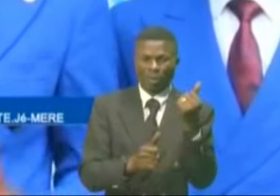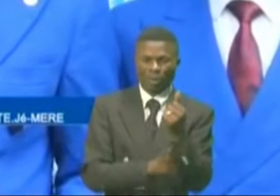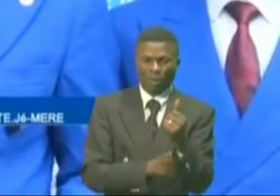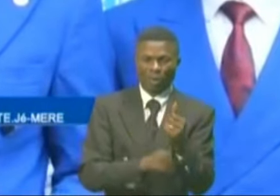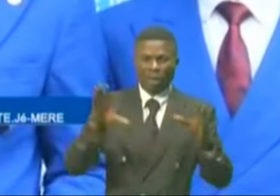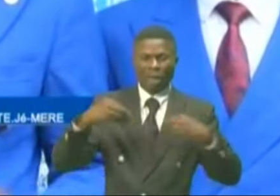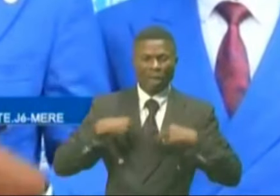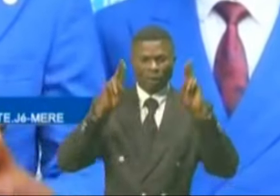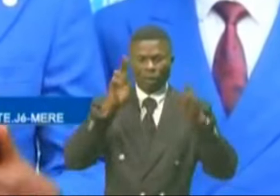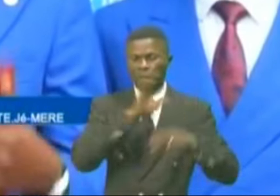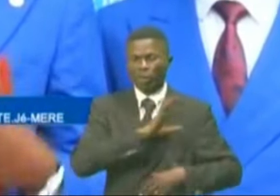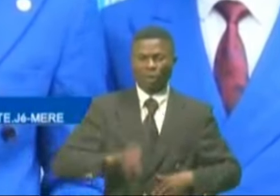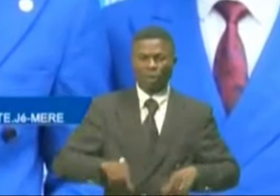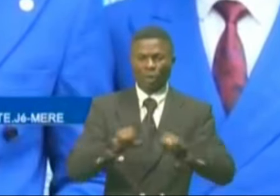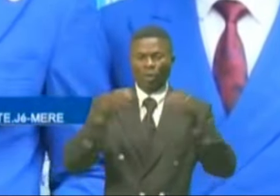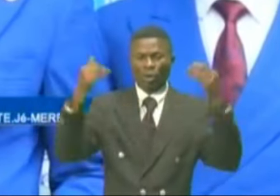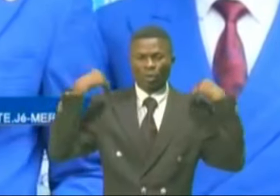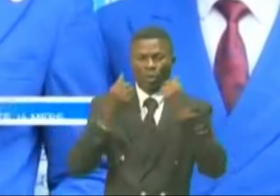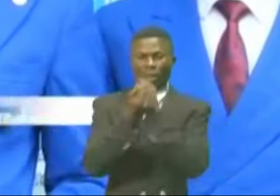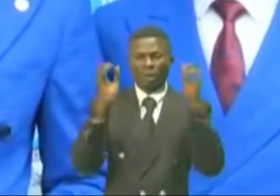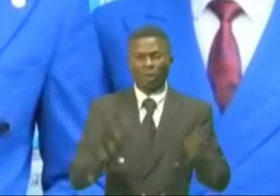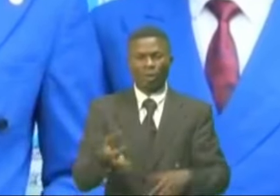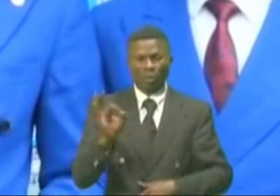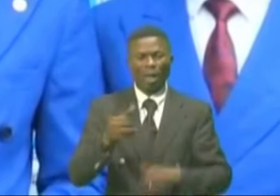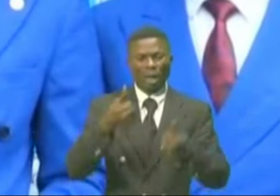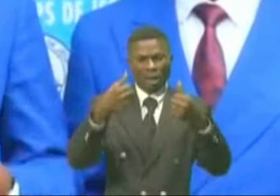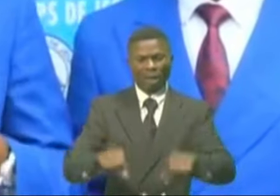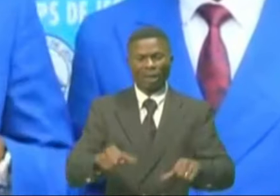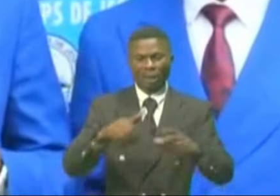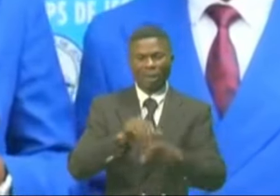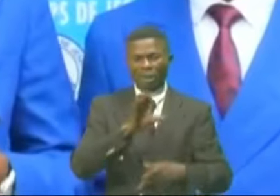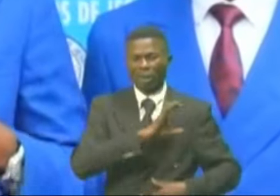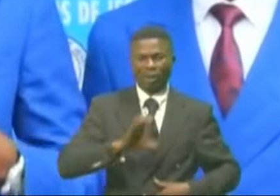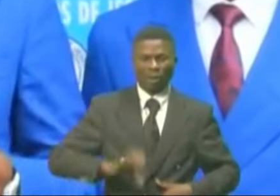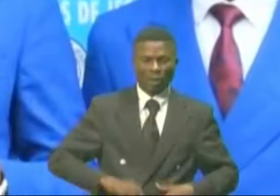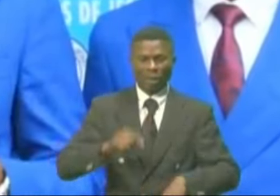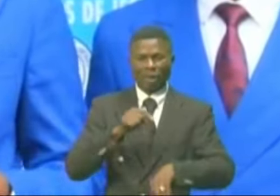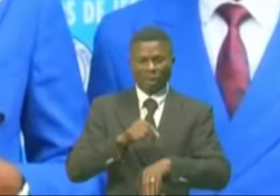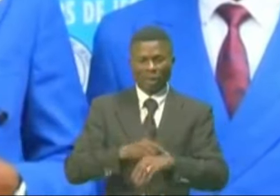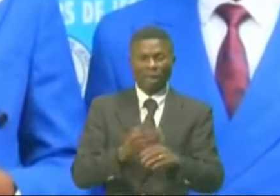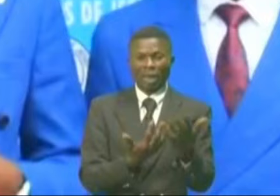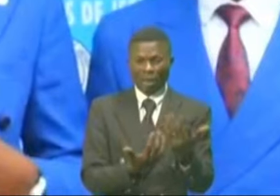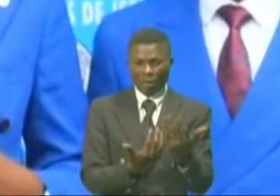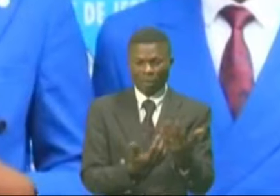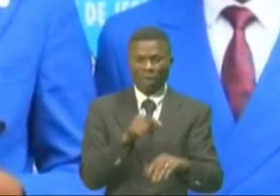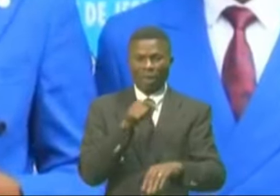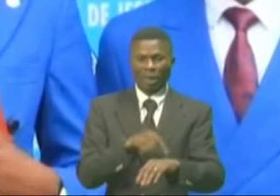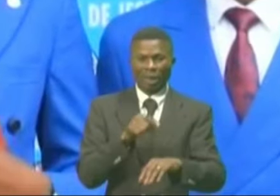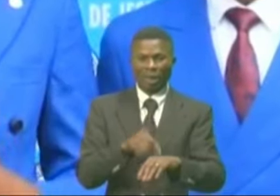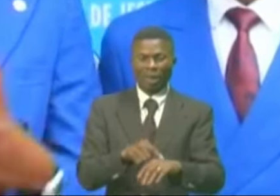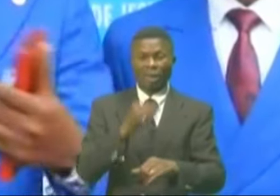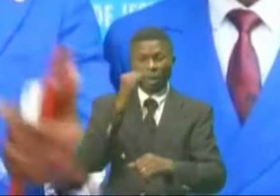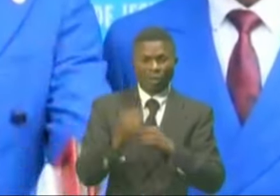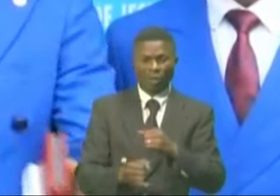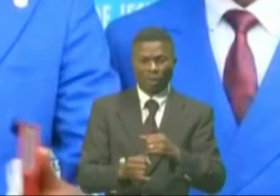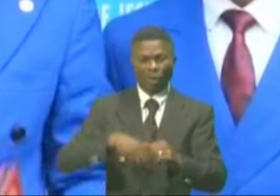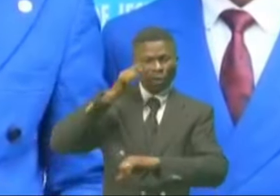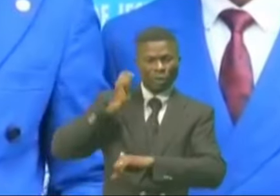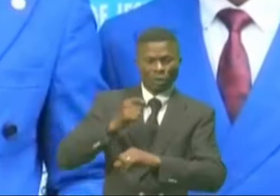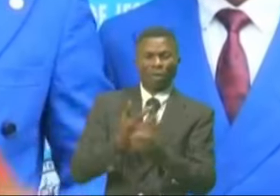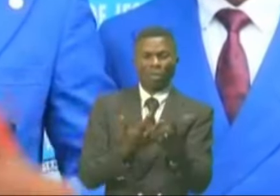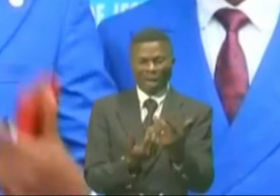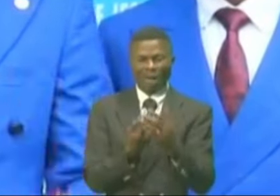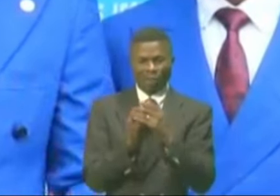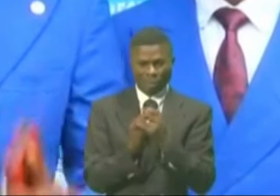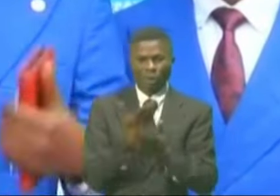reçu Jésus-Christ comme Seigneur et Sauveur, de demeurer en Christ. Les temps s'approchent, les temps du dernier jugement arrivent